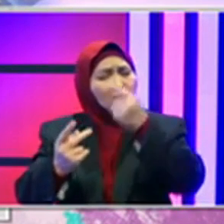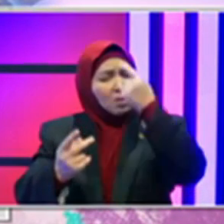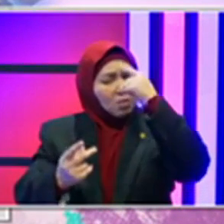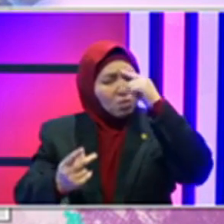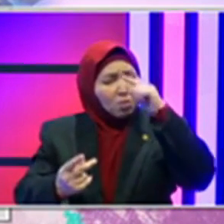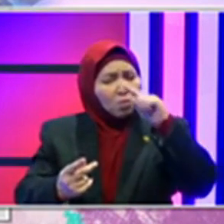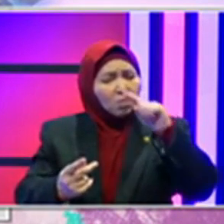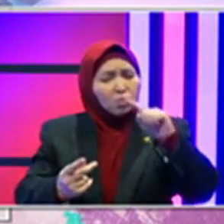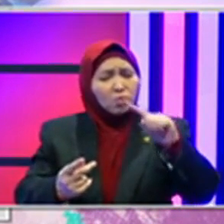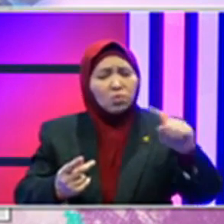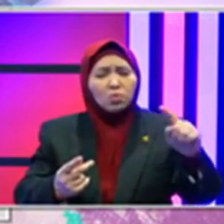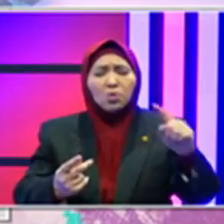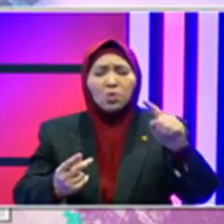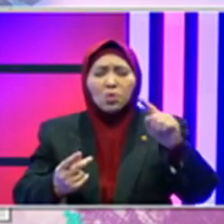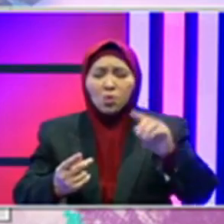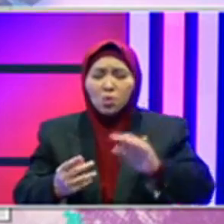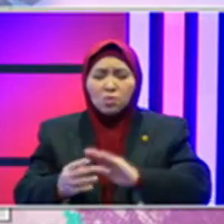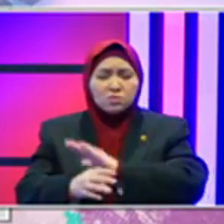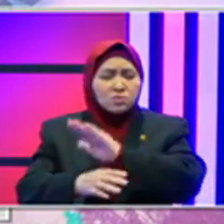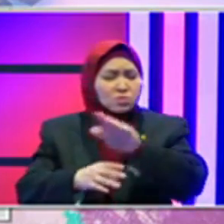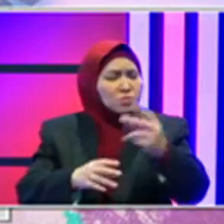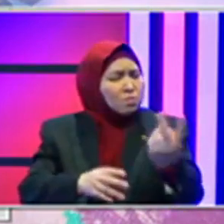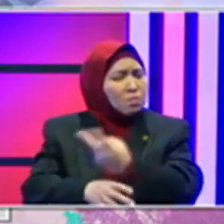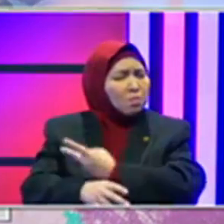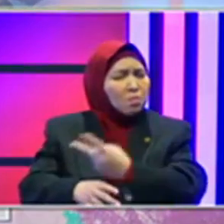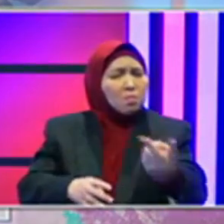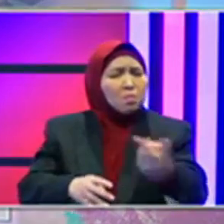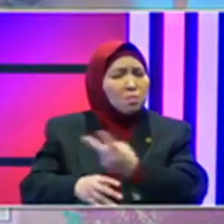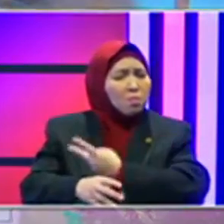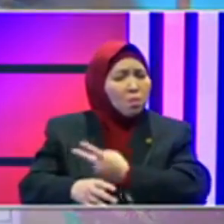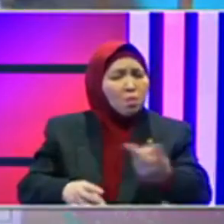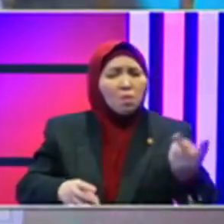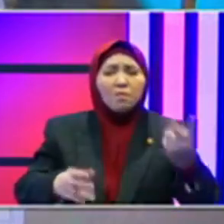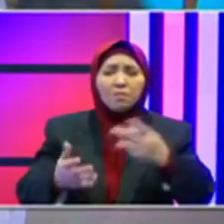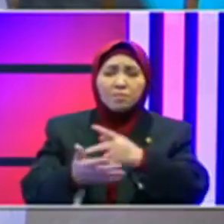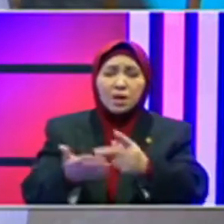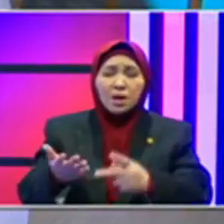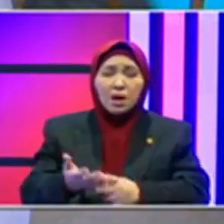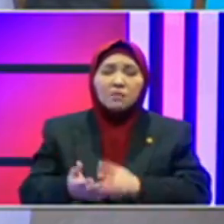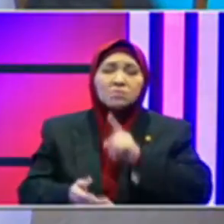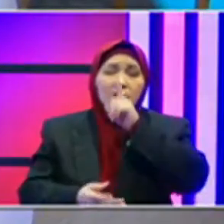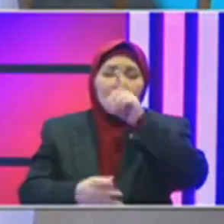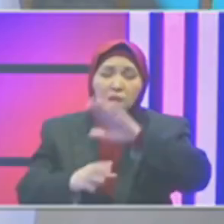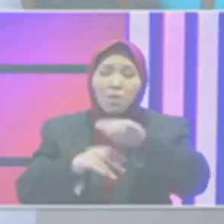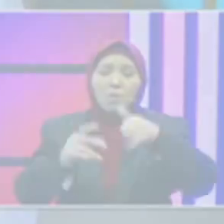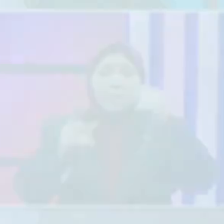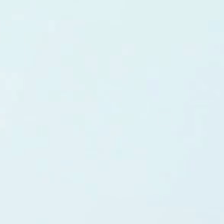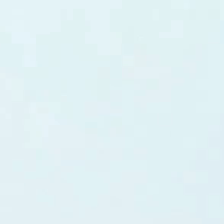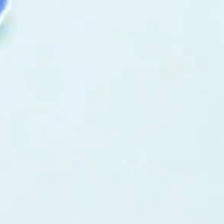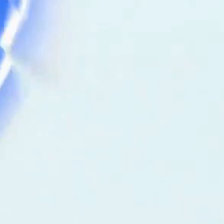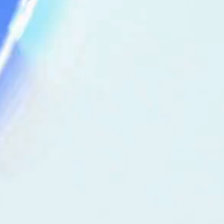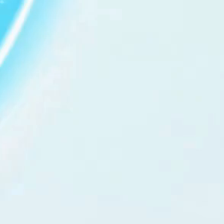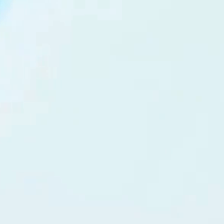أنت مكانا سوى صدق الله العظيم.